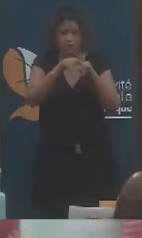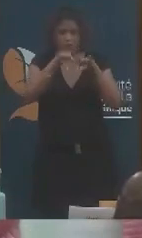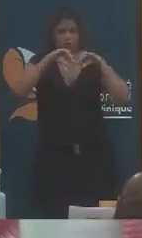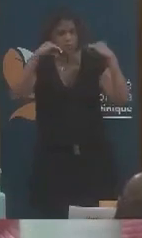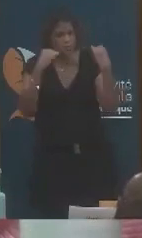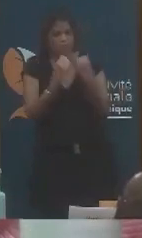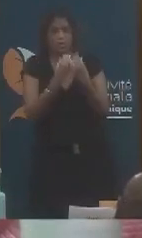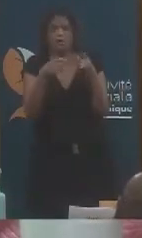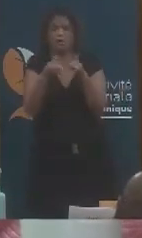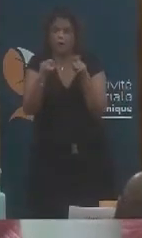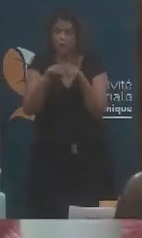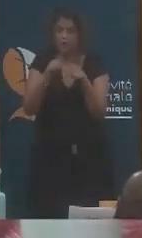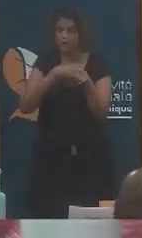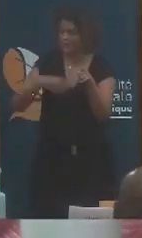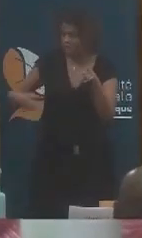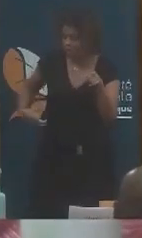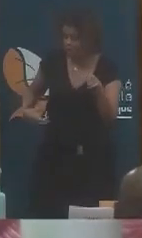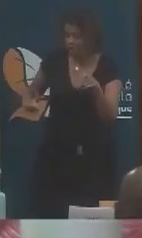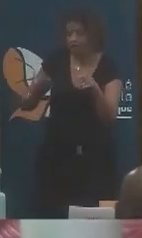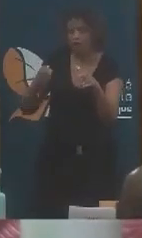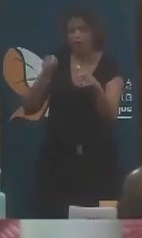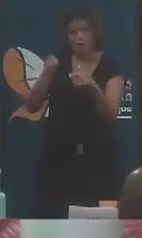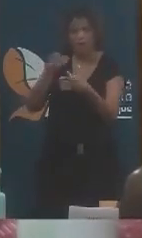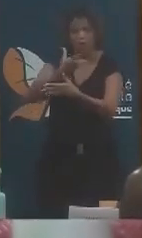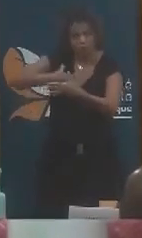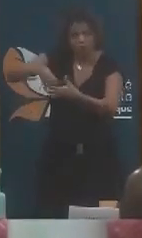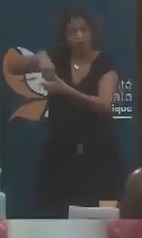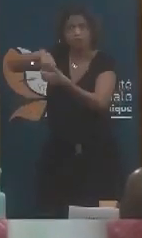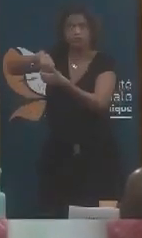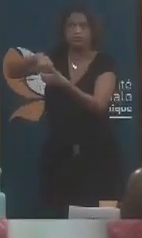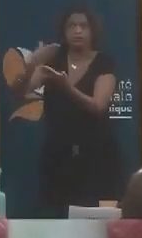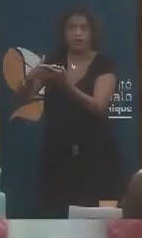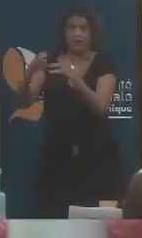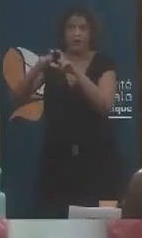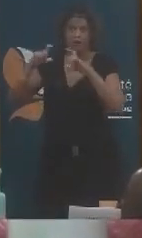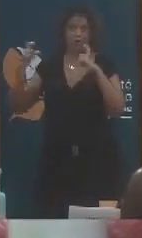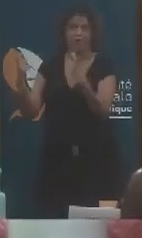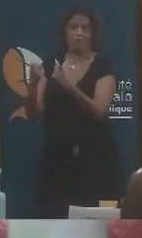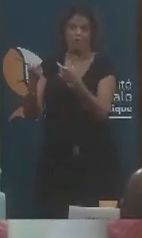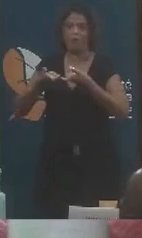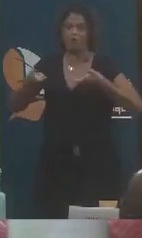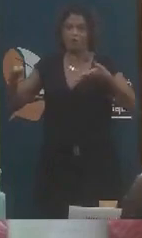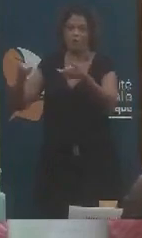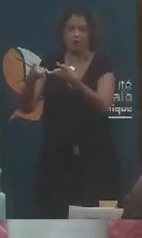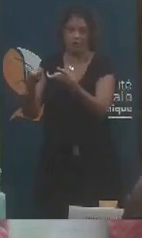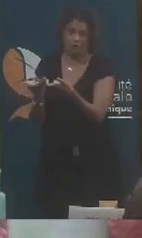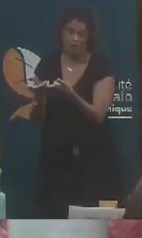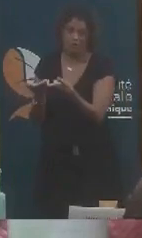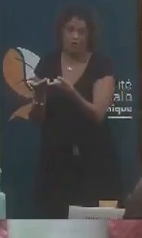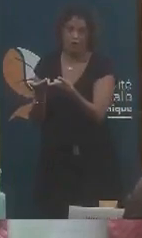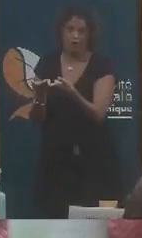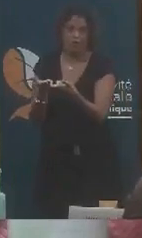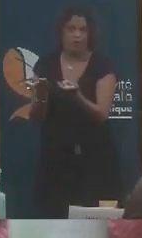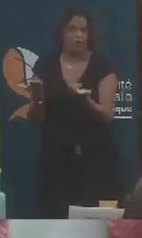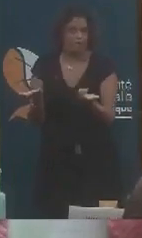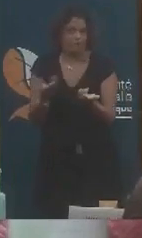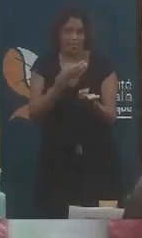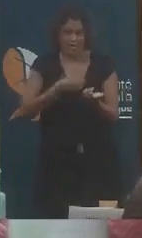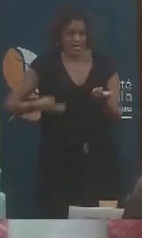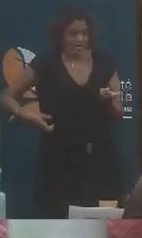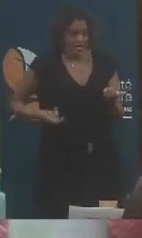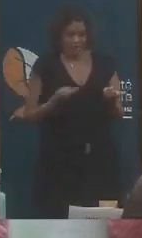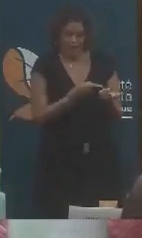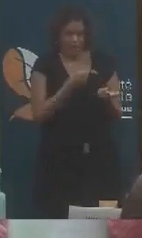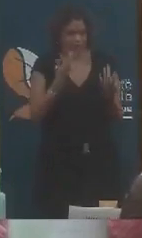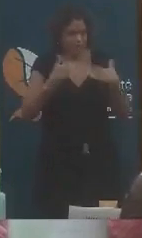également l'ensemble des maires. Or, vous voyez que, comme les collègues l'ont dit, il faut enseigner le